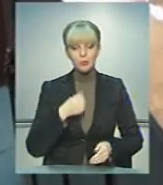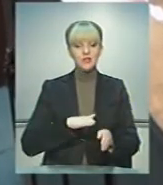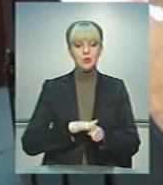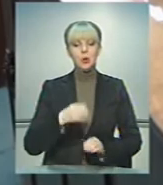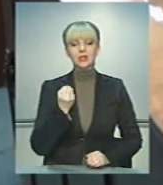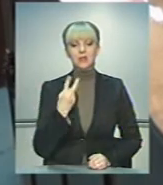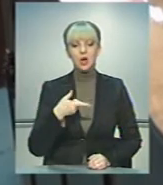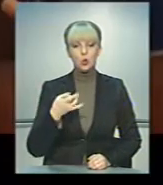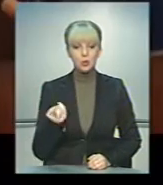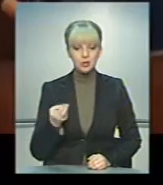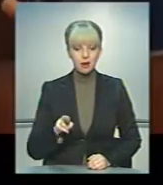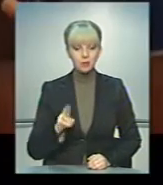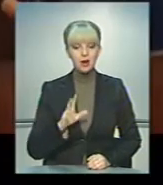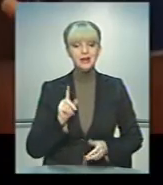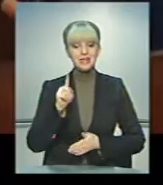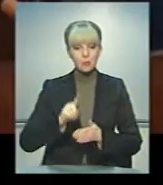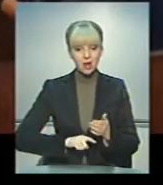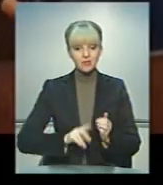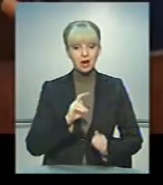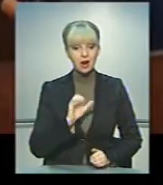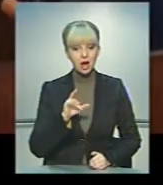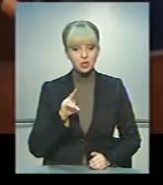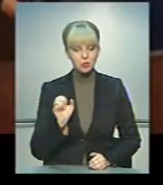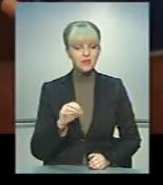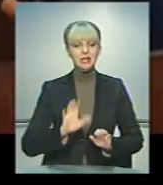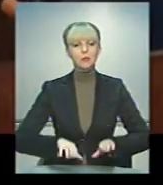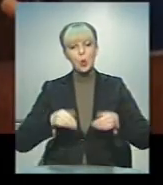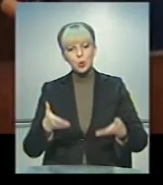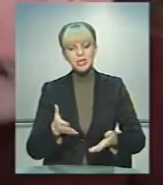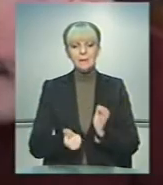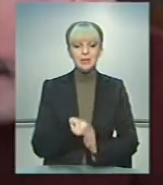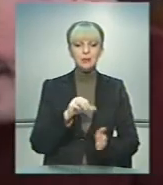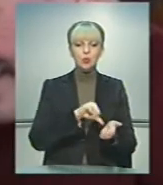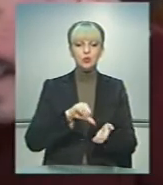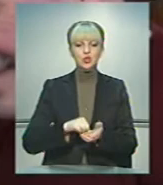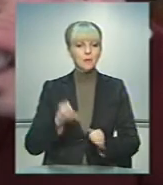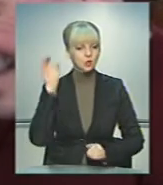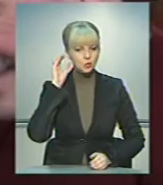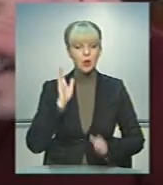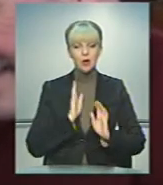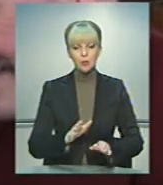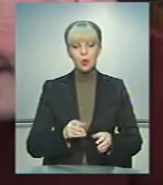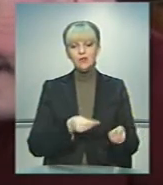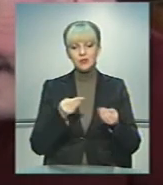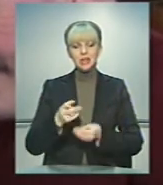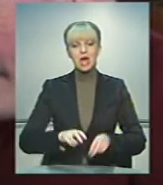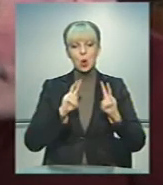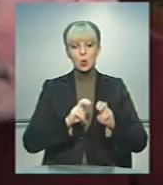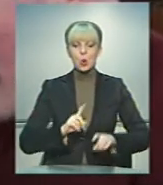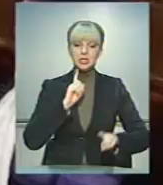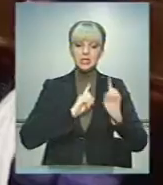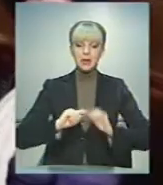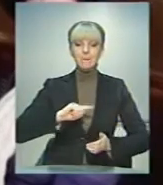відбудуться 12 грудня. Як запевнив Олексій Каспрук, усі пропозиції, підтримані учасниками слухань, будуть винесені на розгляд